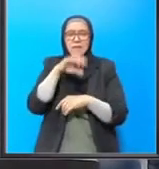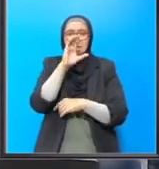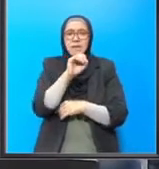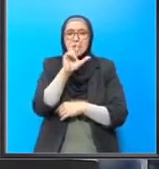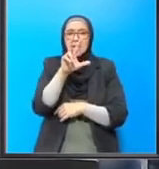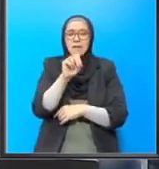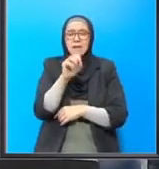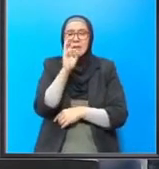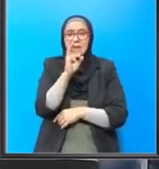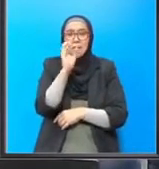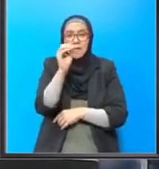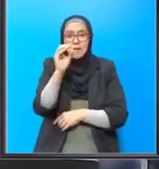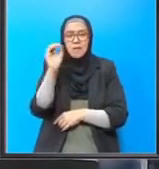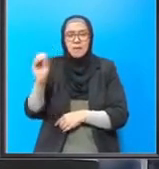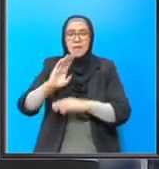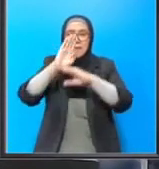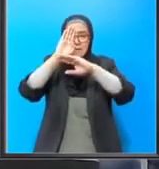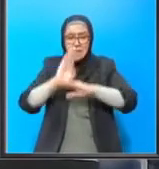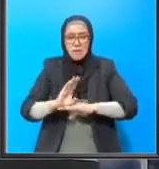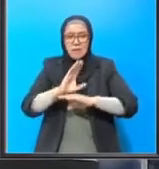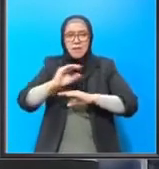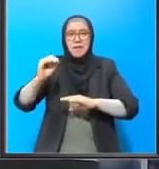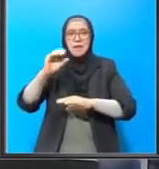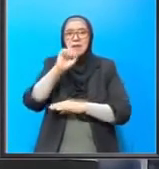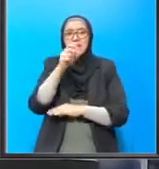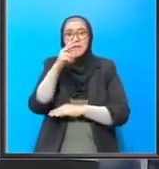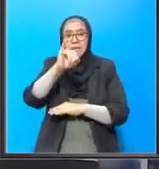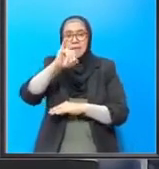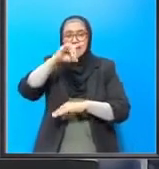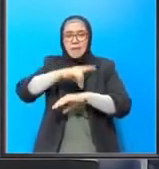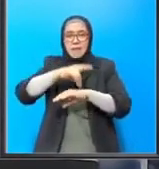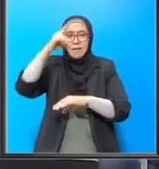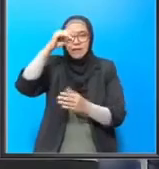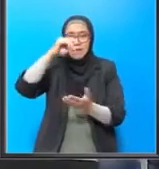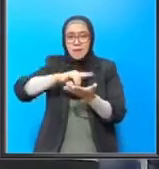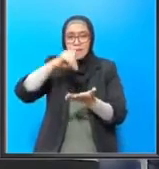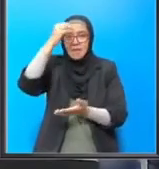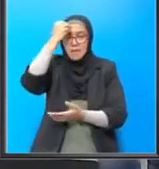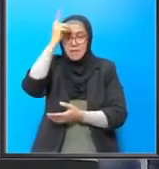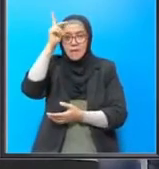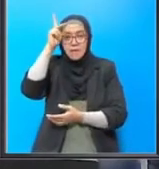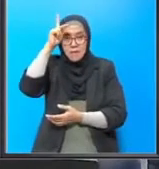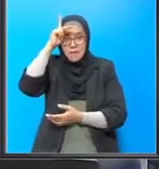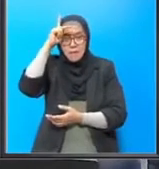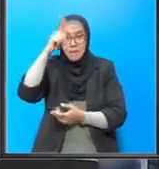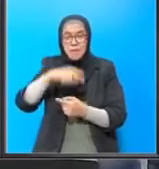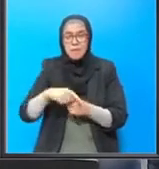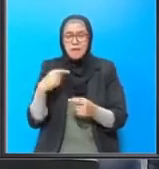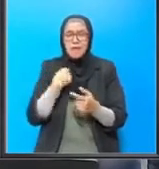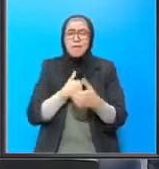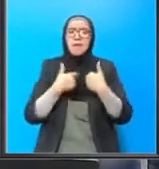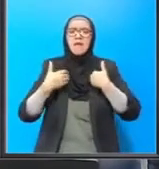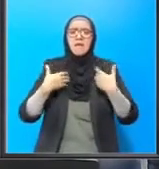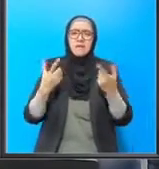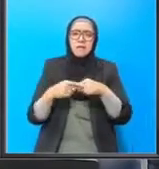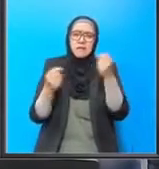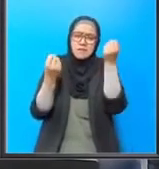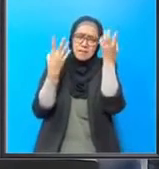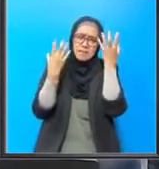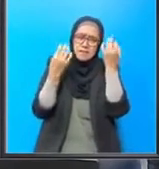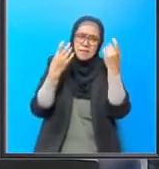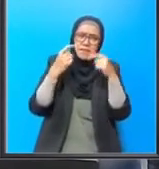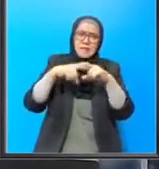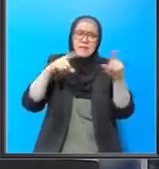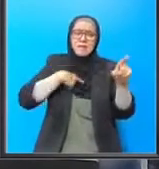30600 kebudayaan dan kesenian di Kelantan ini cikel mempunyai kesenian yang banyak yang mampu menarik